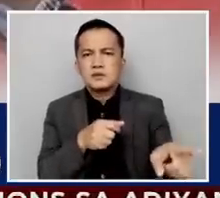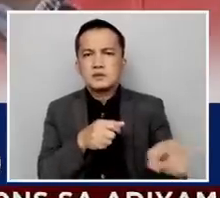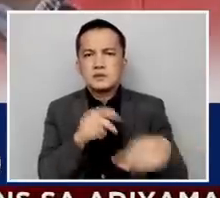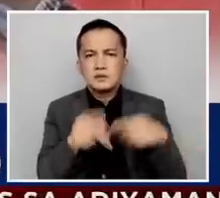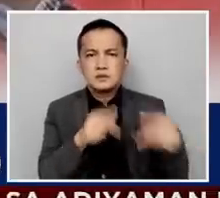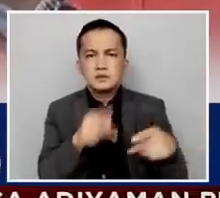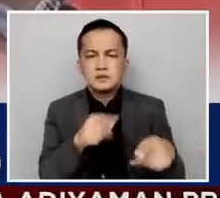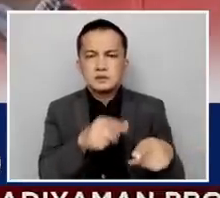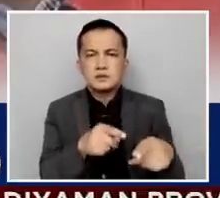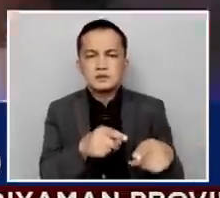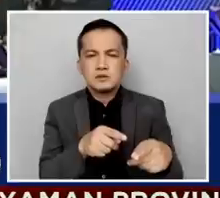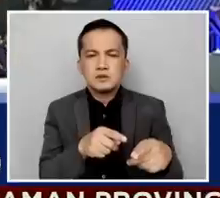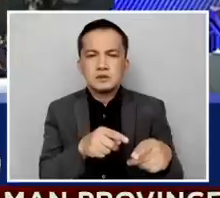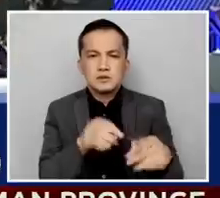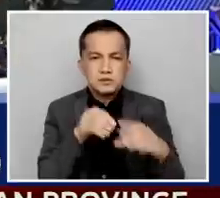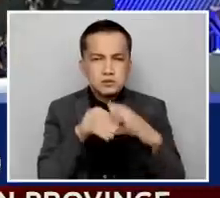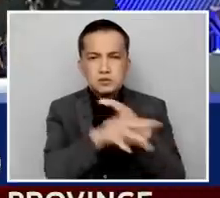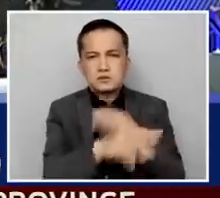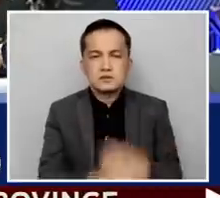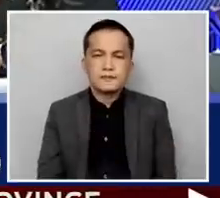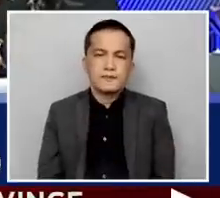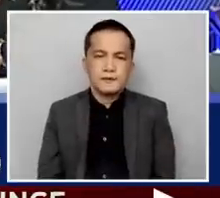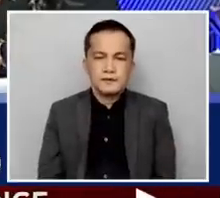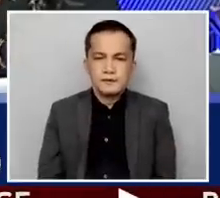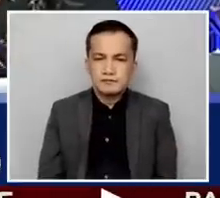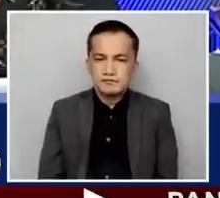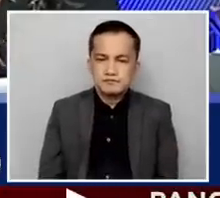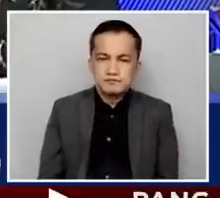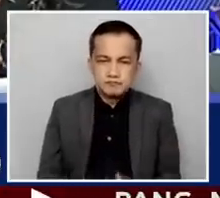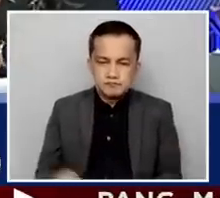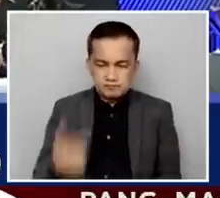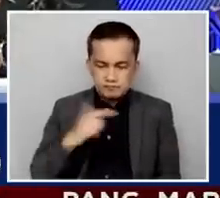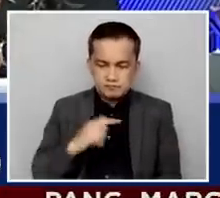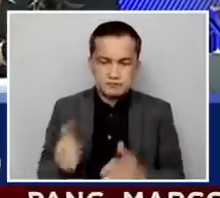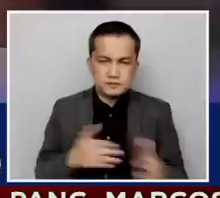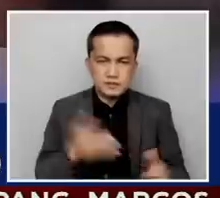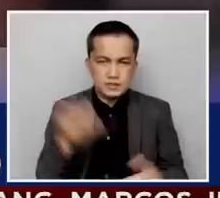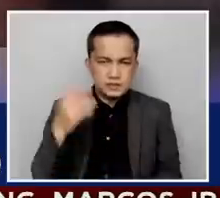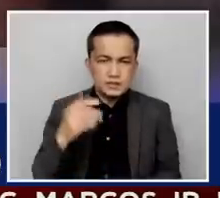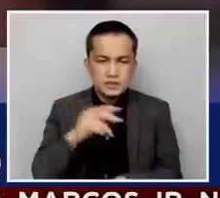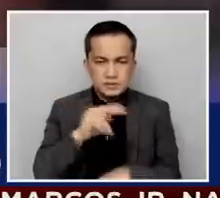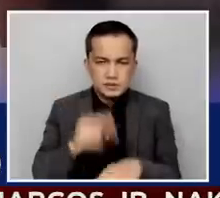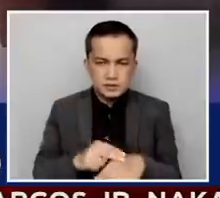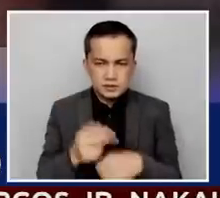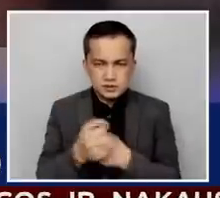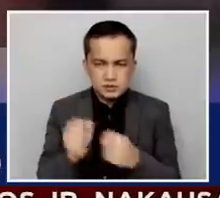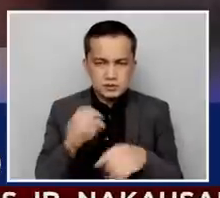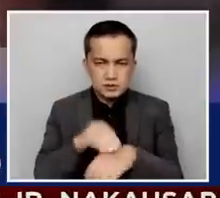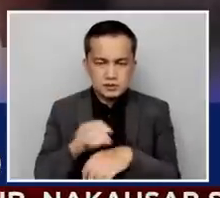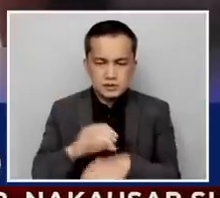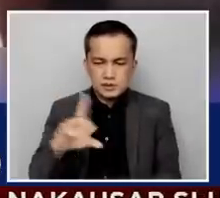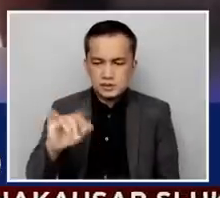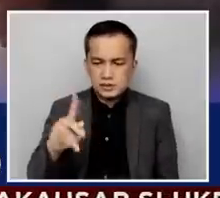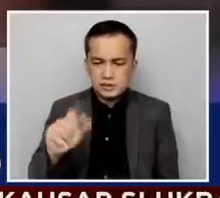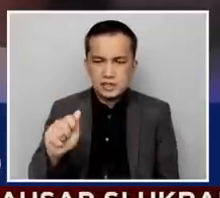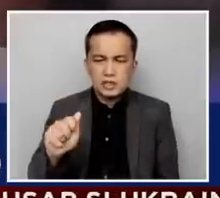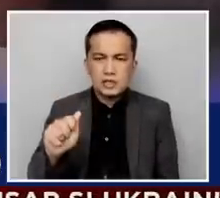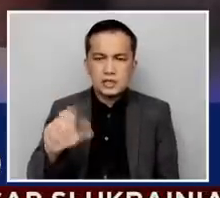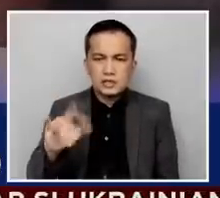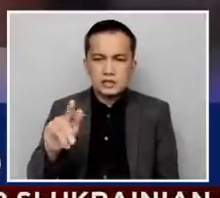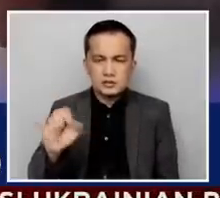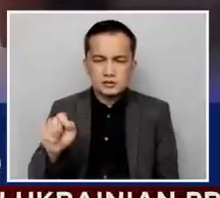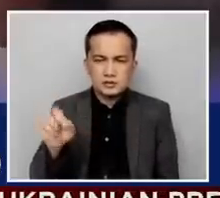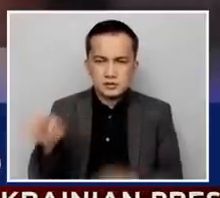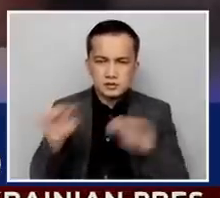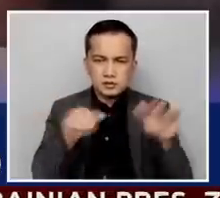taong tatamaan nito. Suwestiyon naman ni dating National Security Advisor Clarita Carlos na i-recall ang mga ambassador